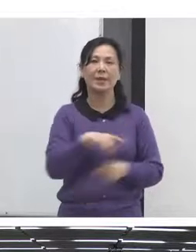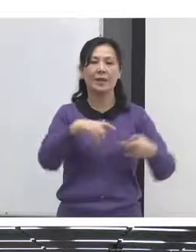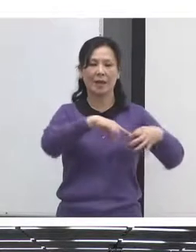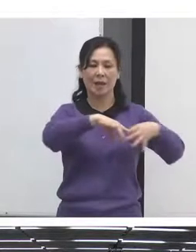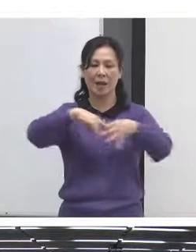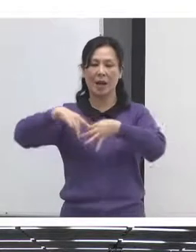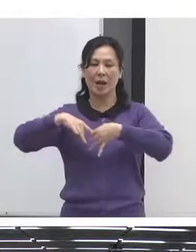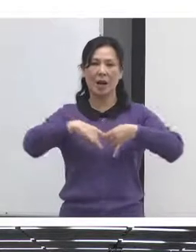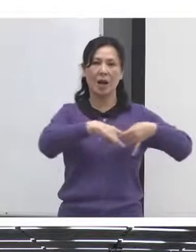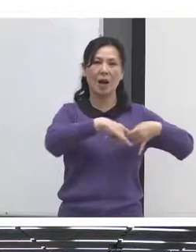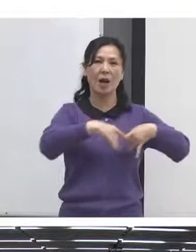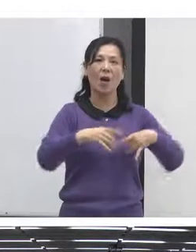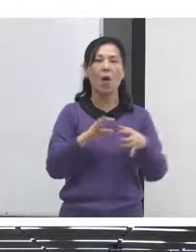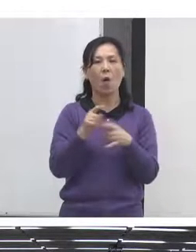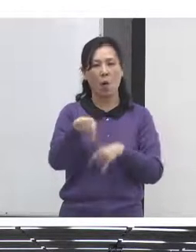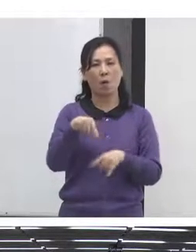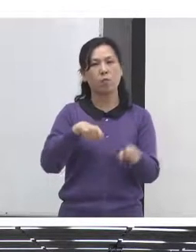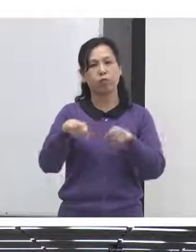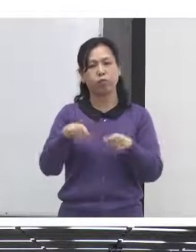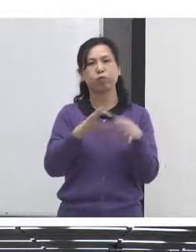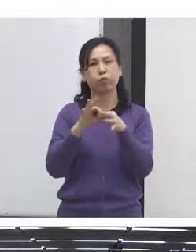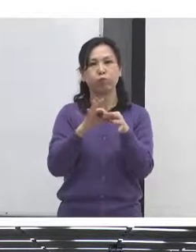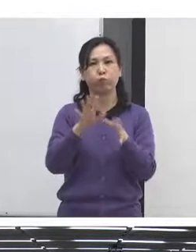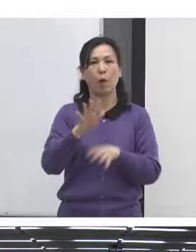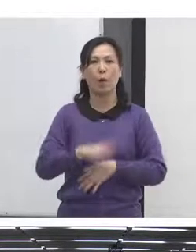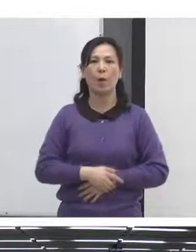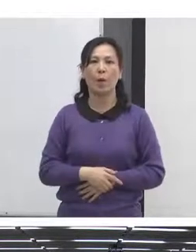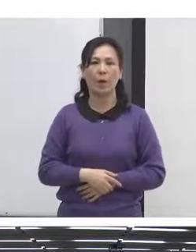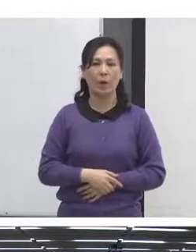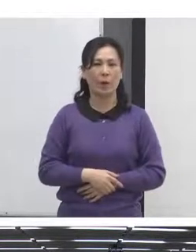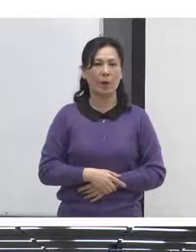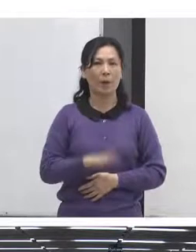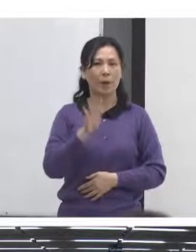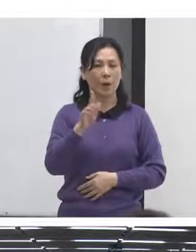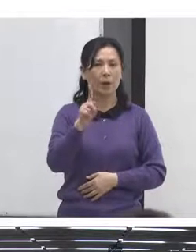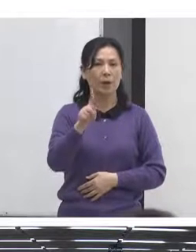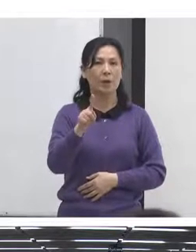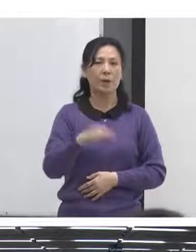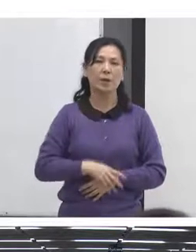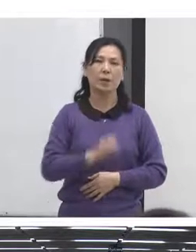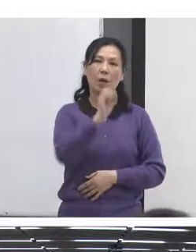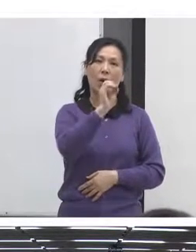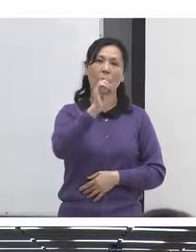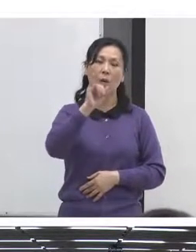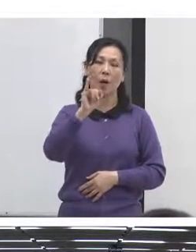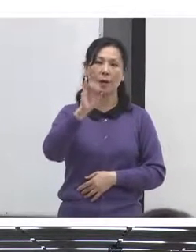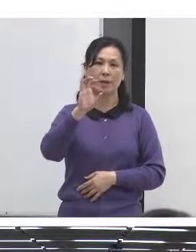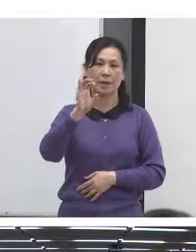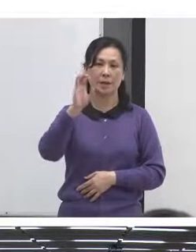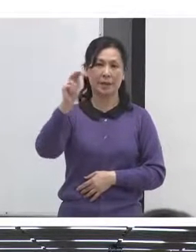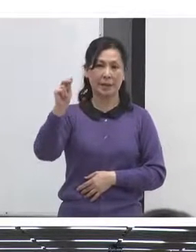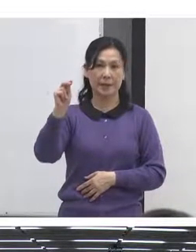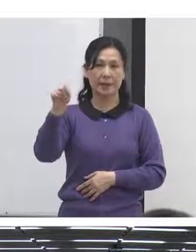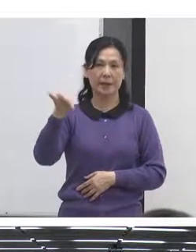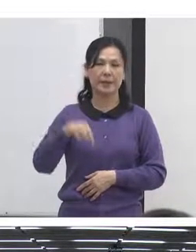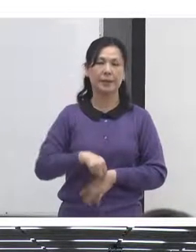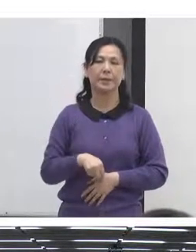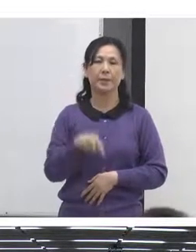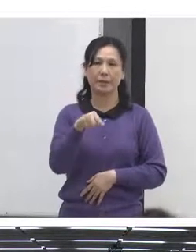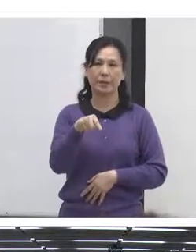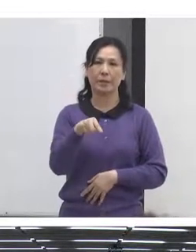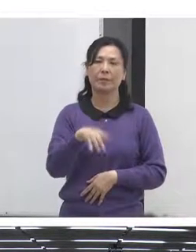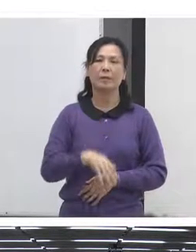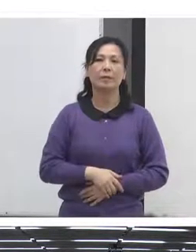关的计划。然后主要是我们 HCU 还有一个OICT，就是 UN Office of Information